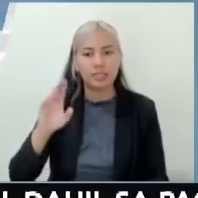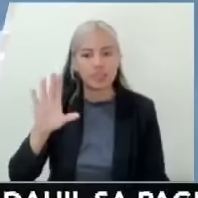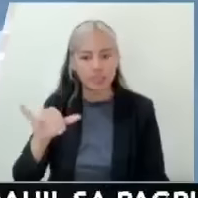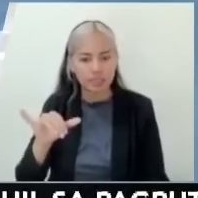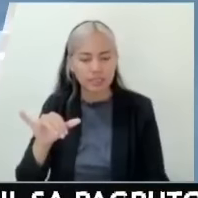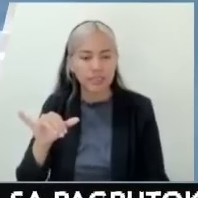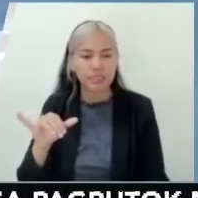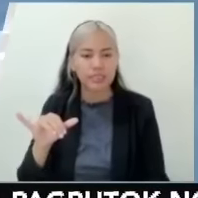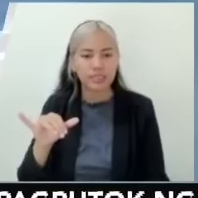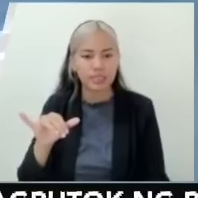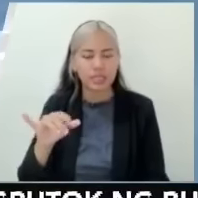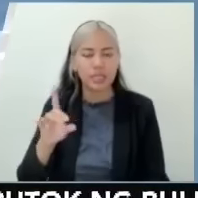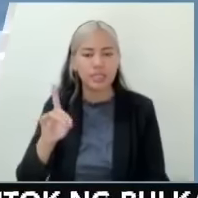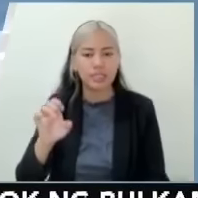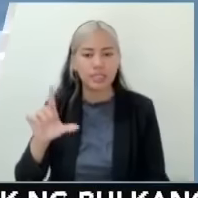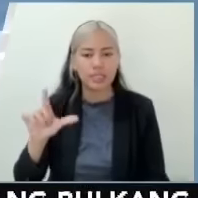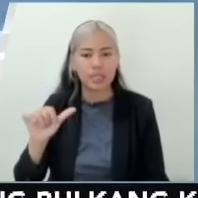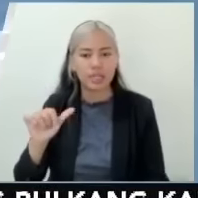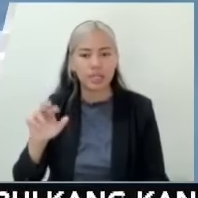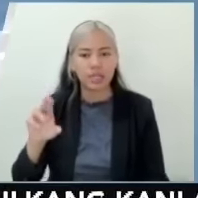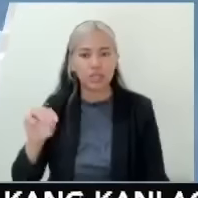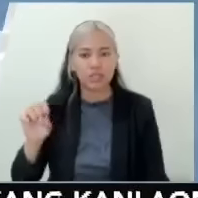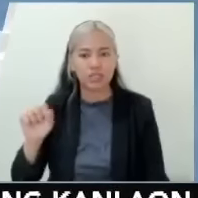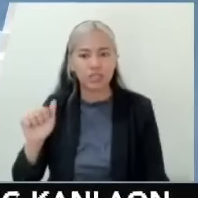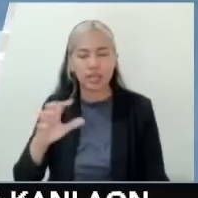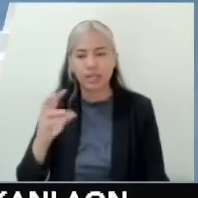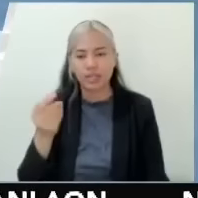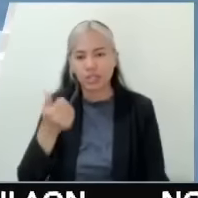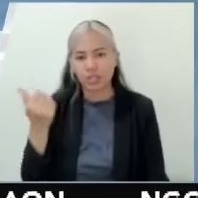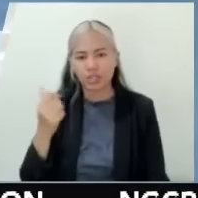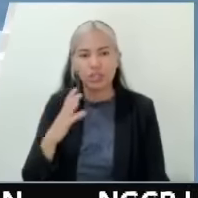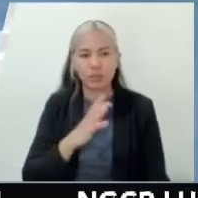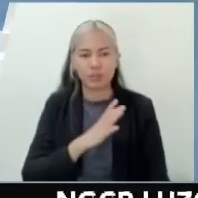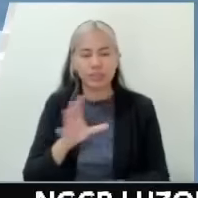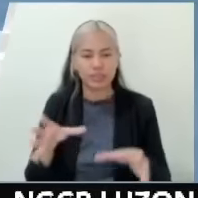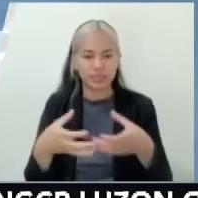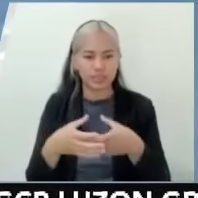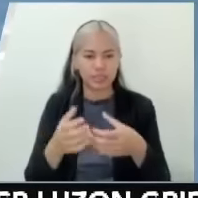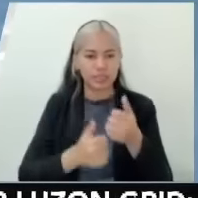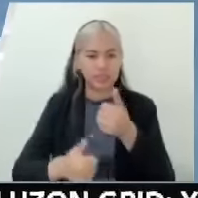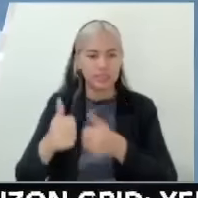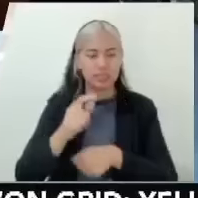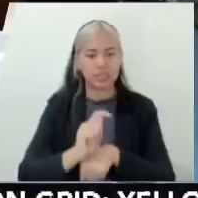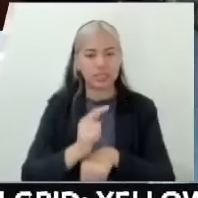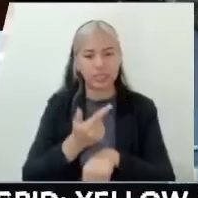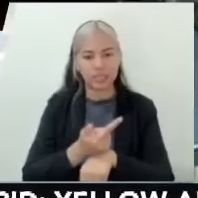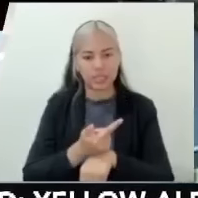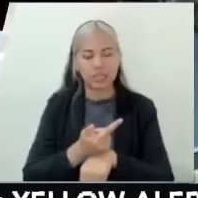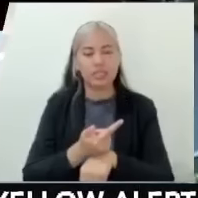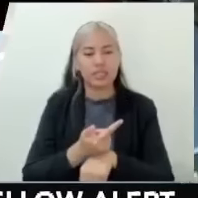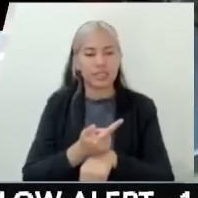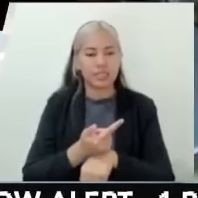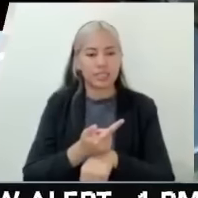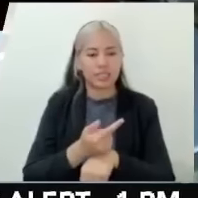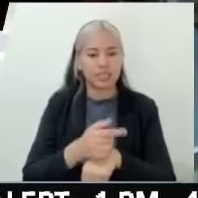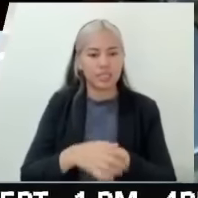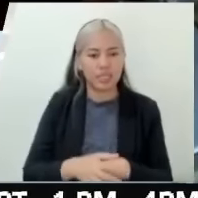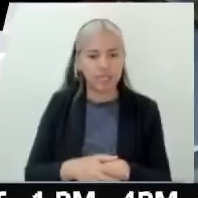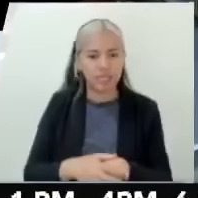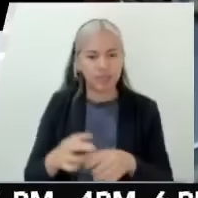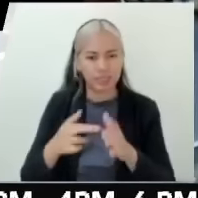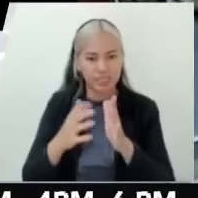Bato De La Rosa, at iba pang committee chairpersons kabilang sina Taguig City Mayor Lani Cayetano na asawa ni Senador Alan Peter